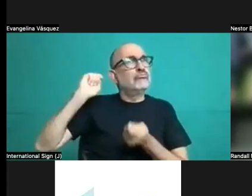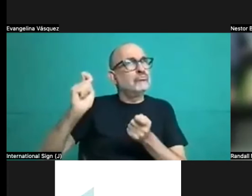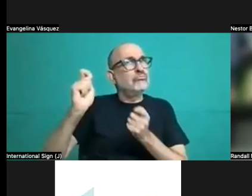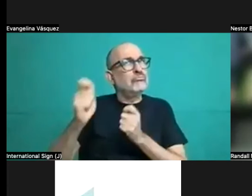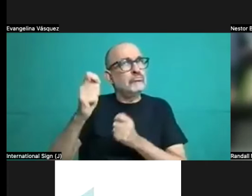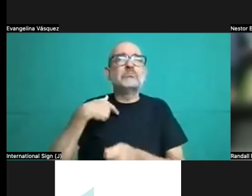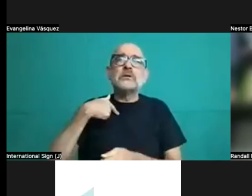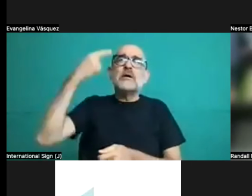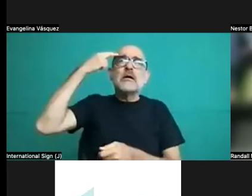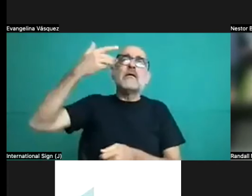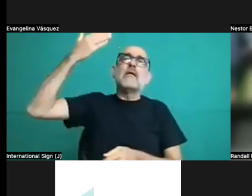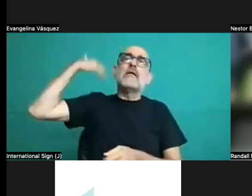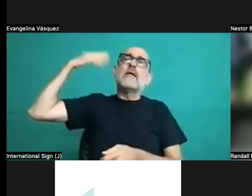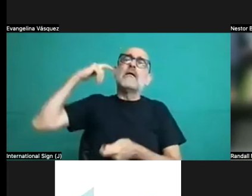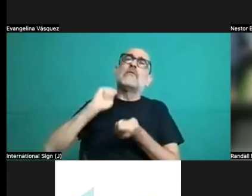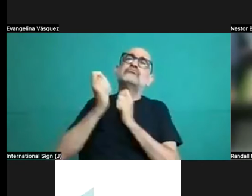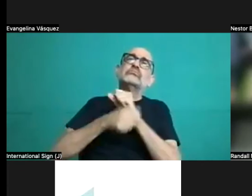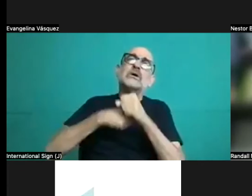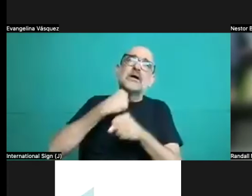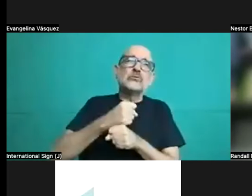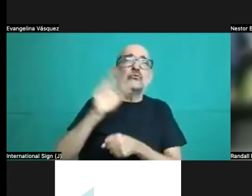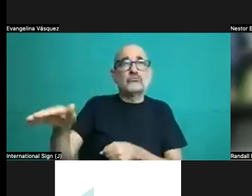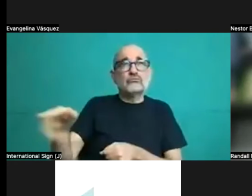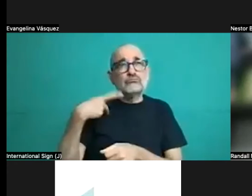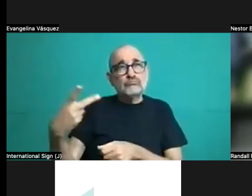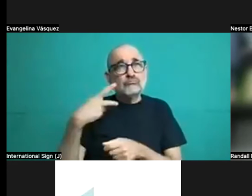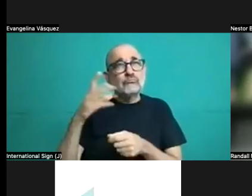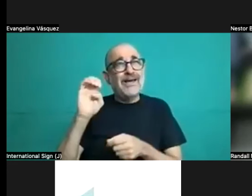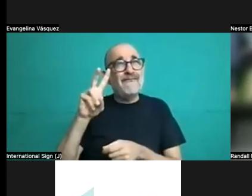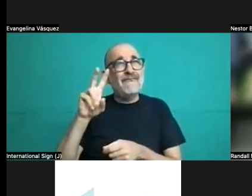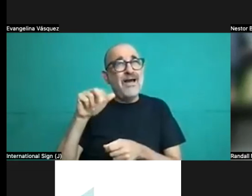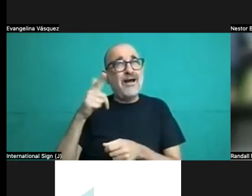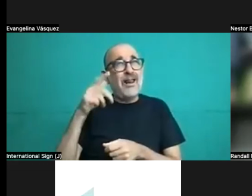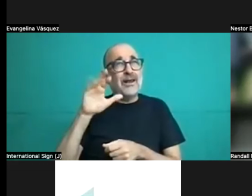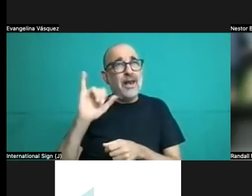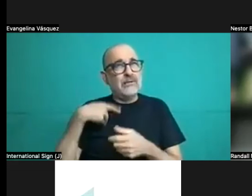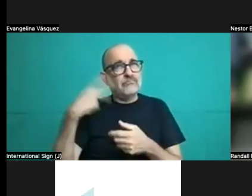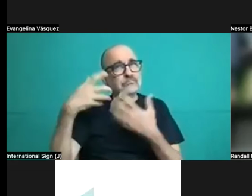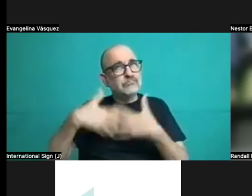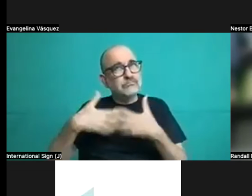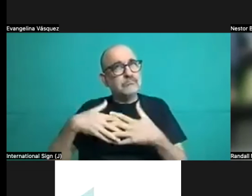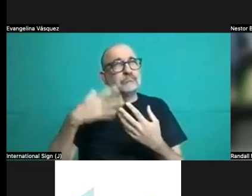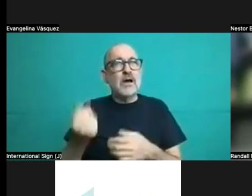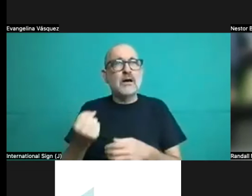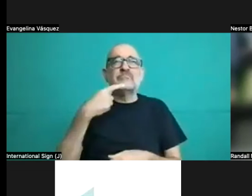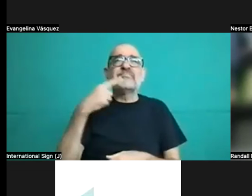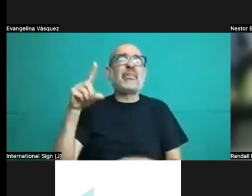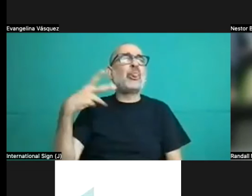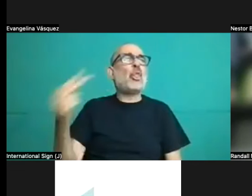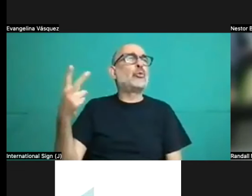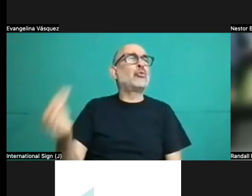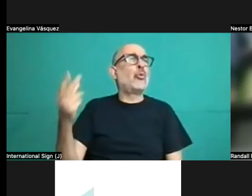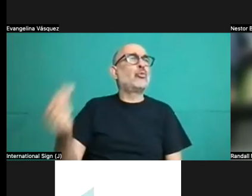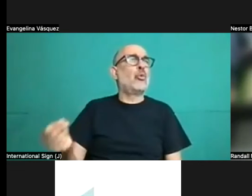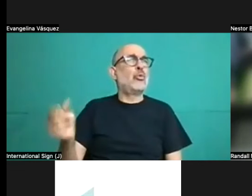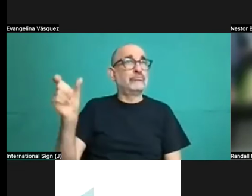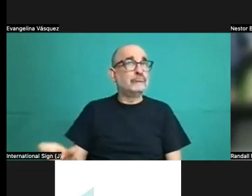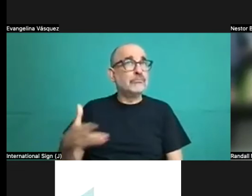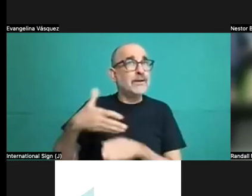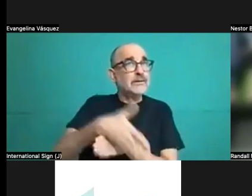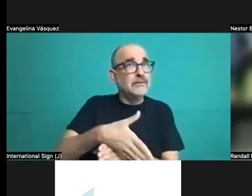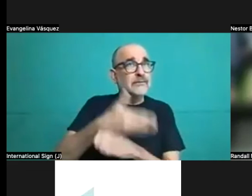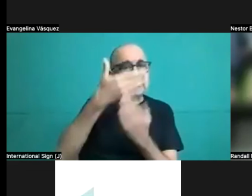refusait au patient l'accès à son histoire clinique. Un patient qui prenait son histoire clinique, on